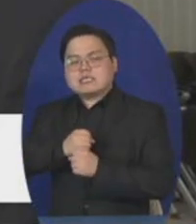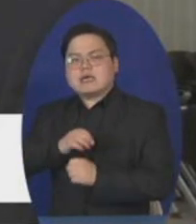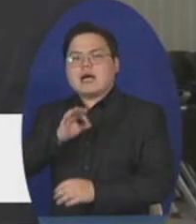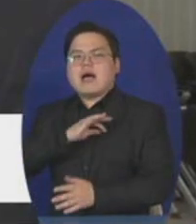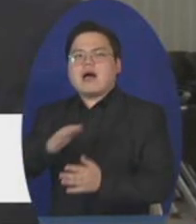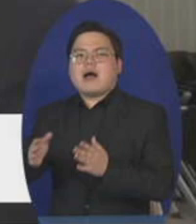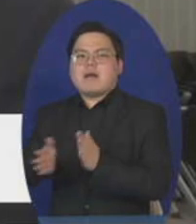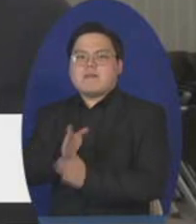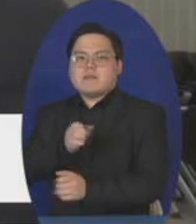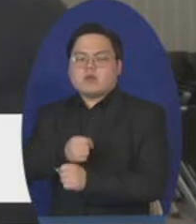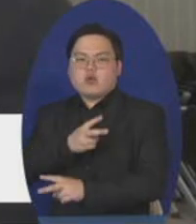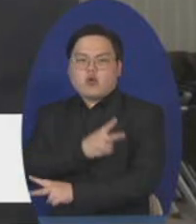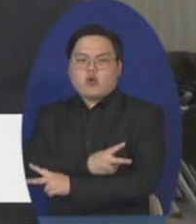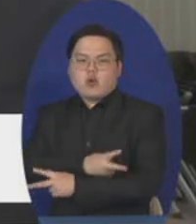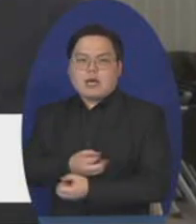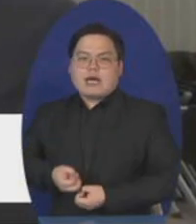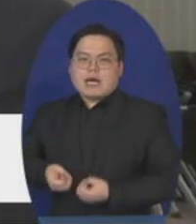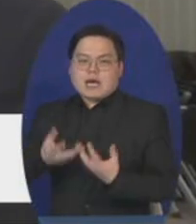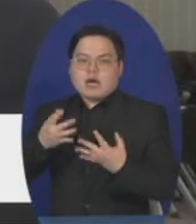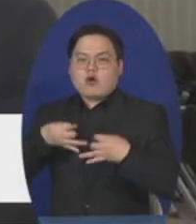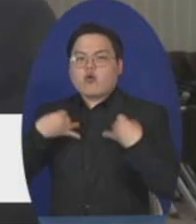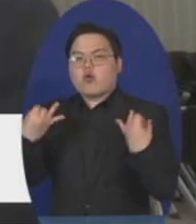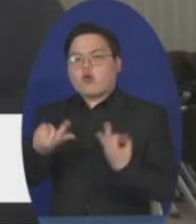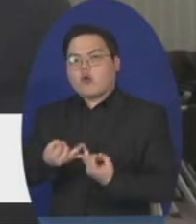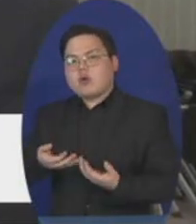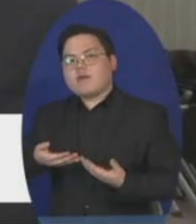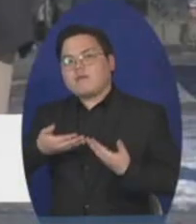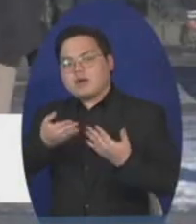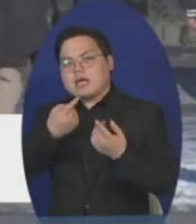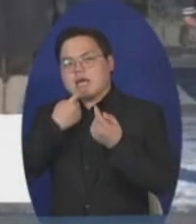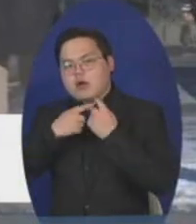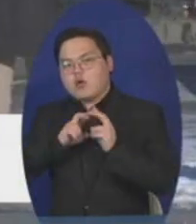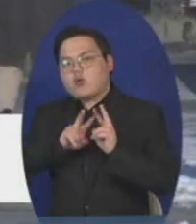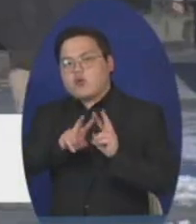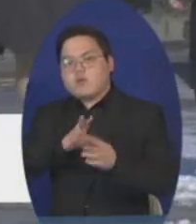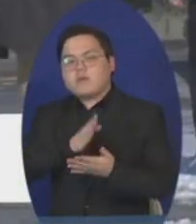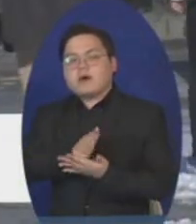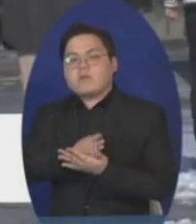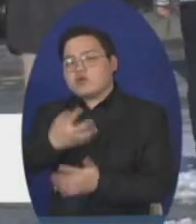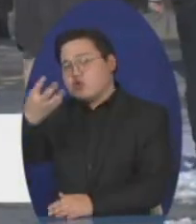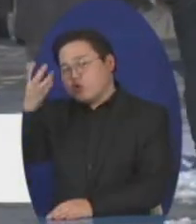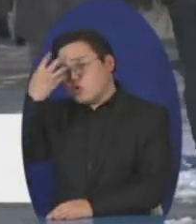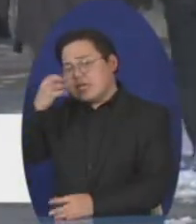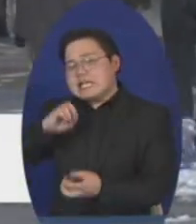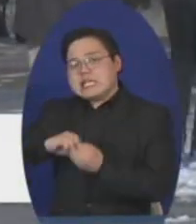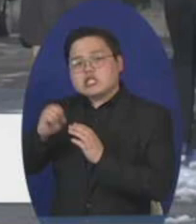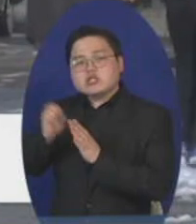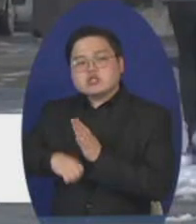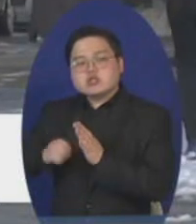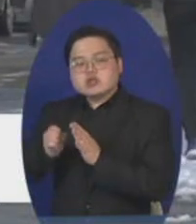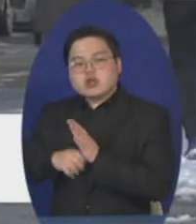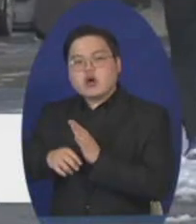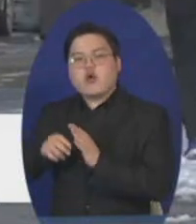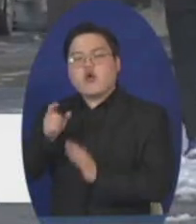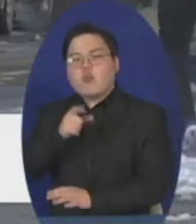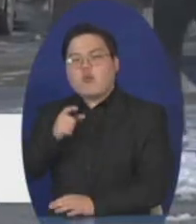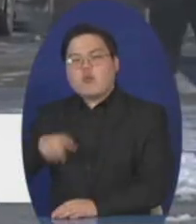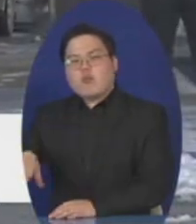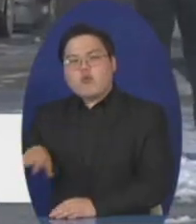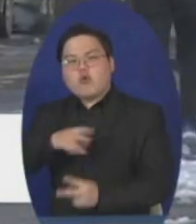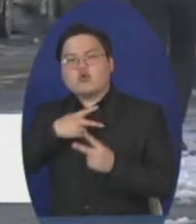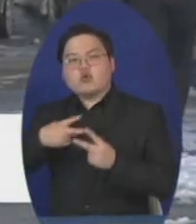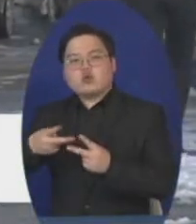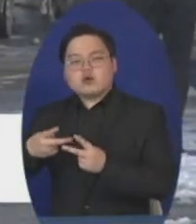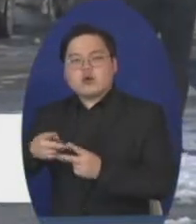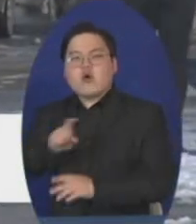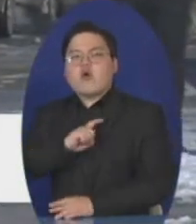бол боловсруулад улс их хурлд өргөн бариад хэлцээ явж байгаа. Төрийн хийх ёстой нийтийн зориулалттай бүтэц нийтийн үйлчлэгээ зэргийн хувийн өвчлөлтөд